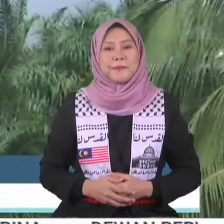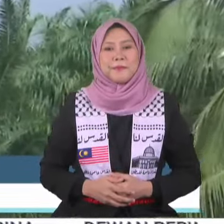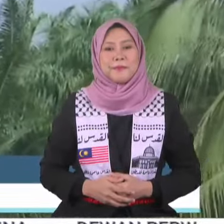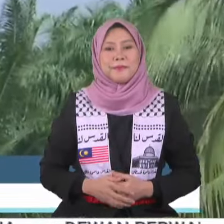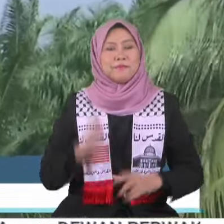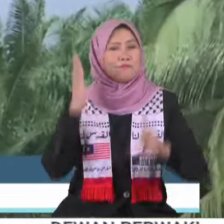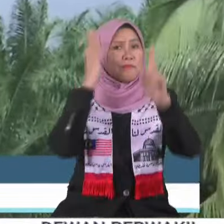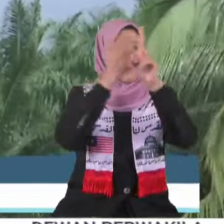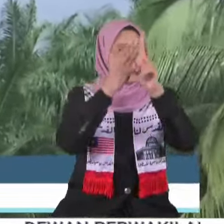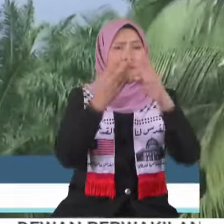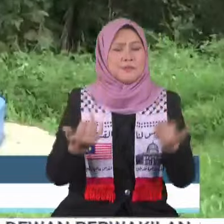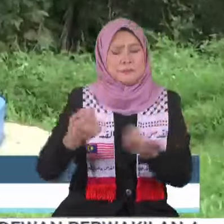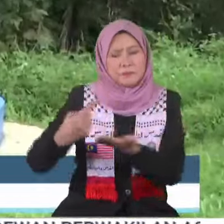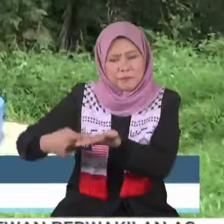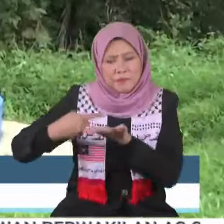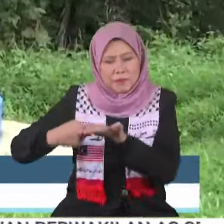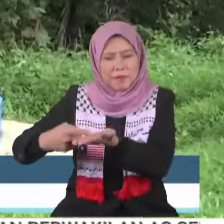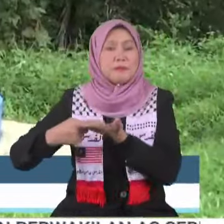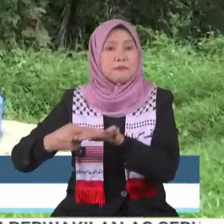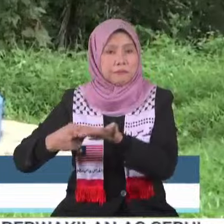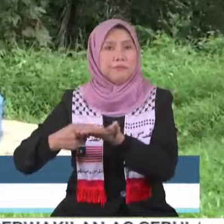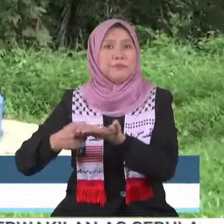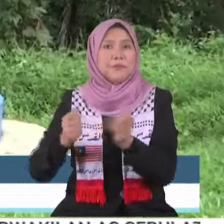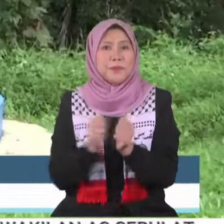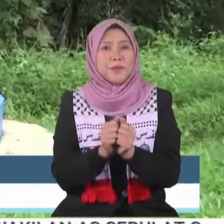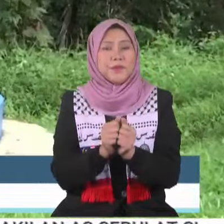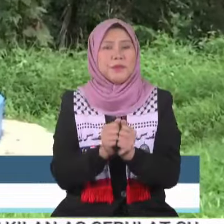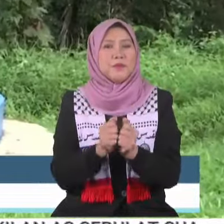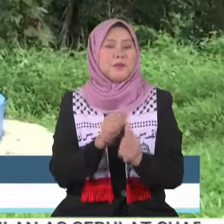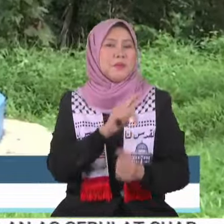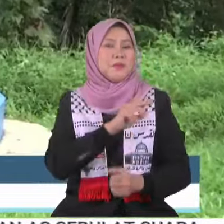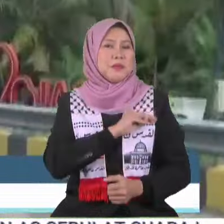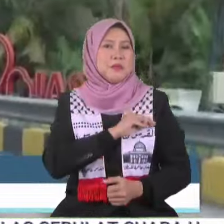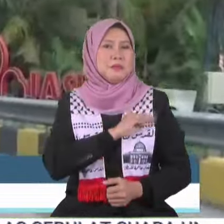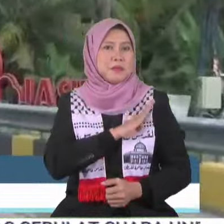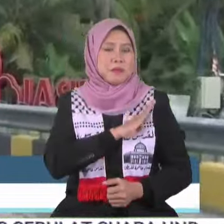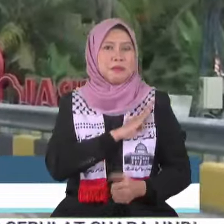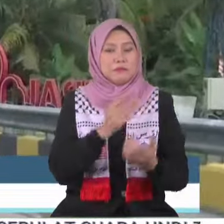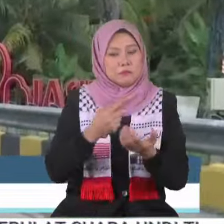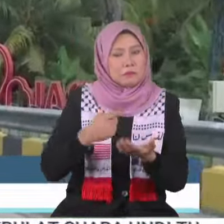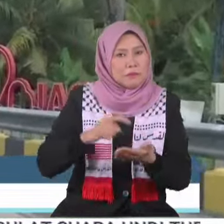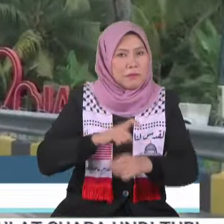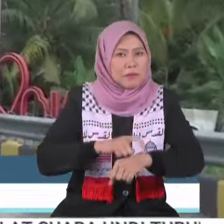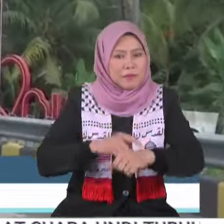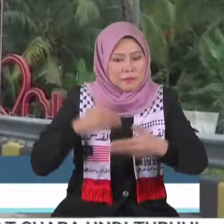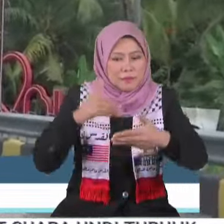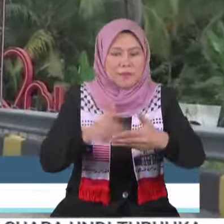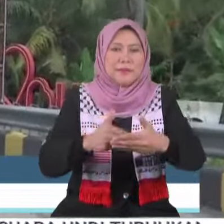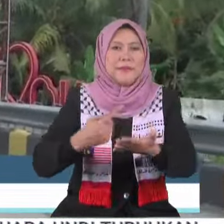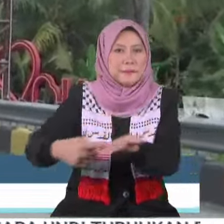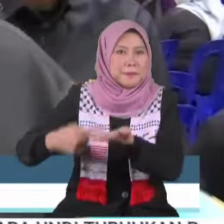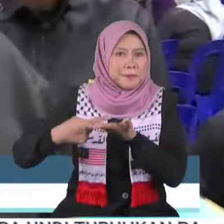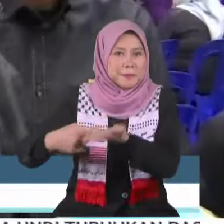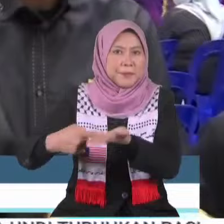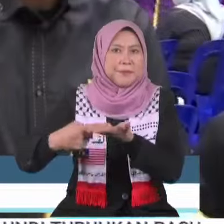Untuk tujuan itu, satu perbincangan akan diadakan bersama kedua-dua menteri besar negeri tersebut dalam masa terdekat.